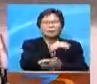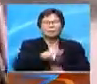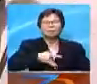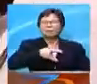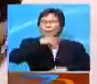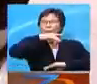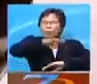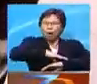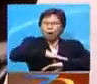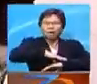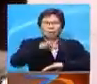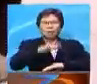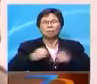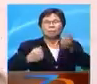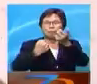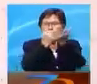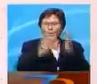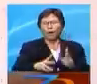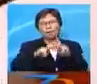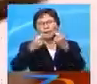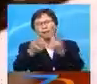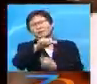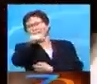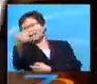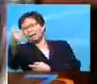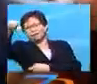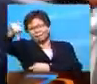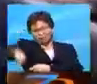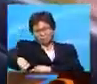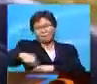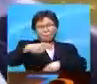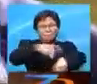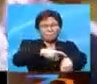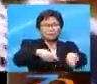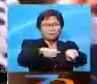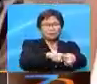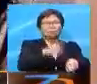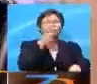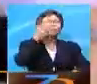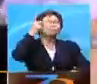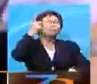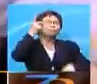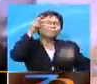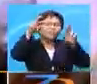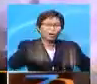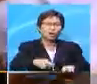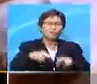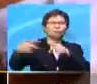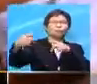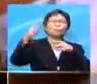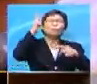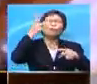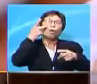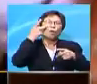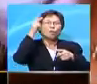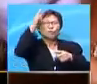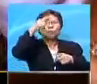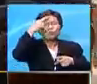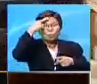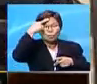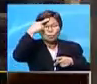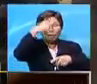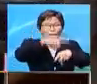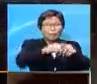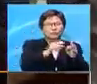tidak puas hati dalam kalangan penyokong Parti yang kalah dalam masa yang sama kematangan rakyat dalam berpolitik dilihat sebagai faktor utama